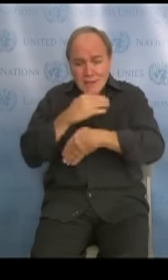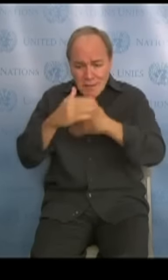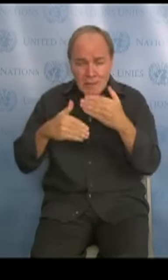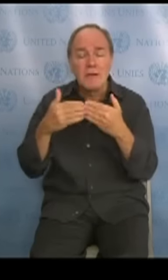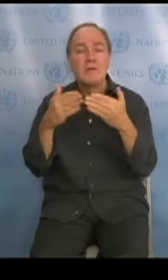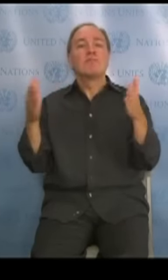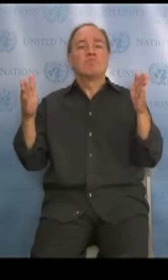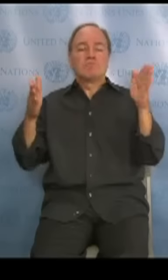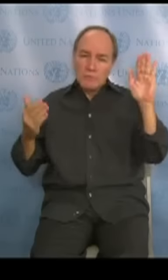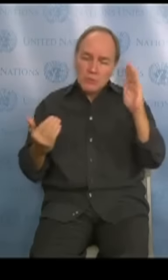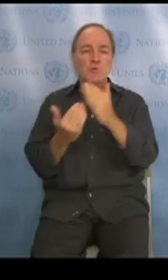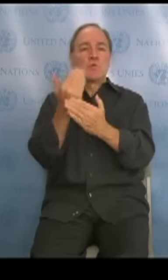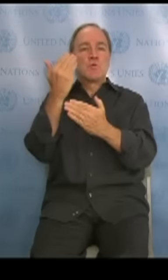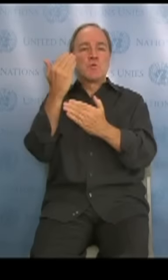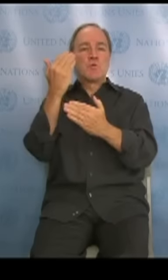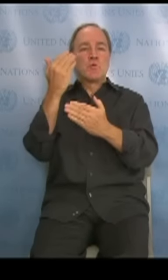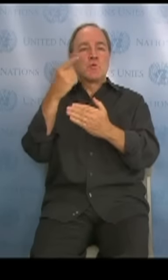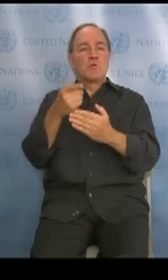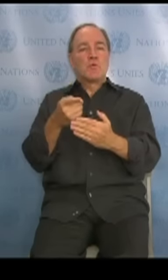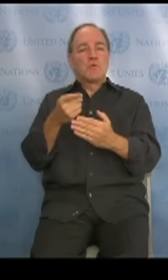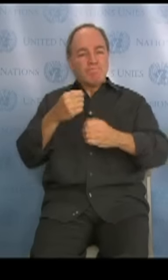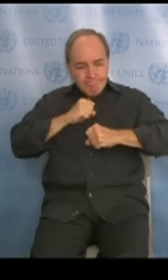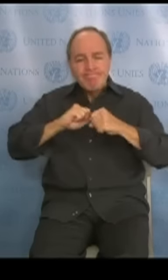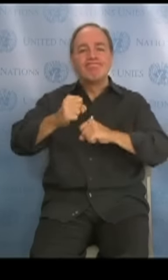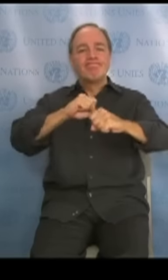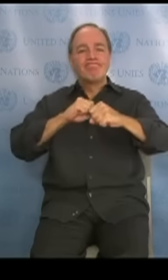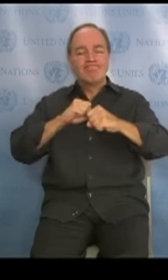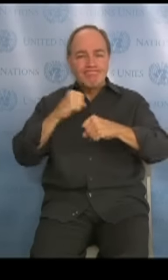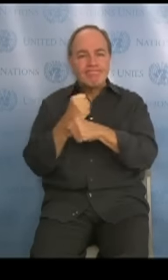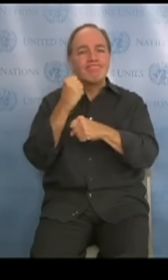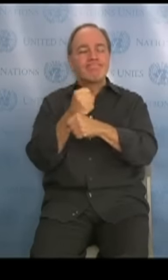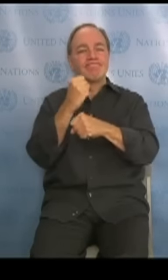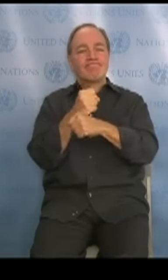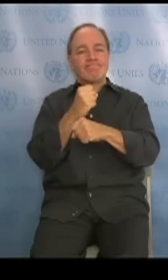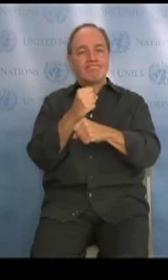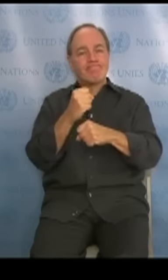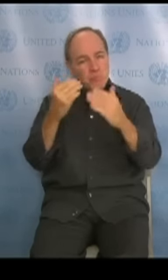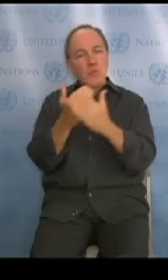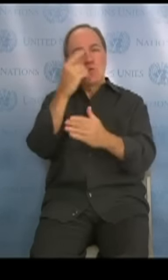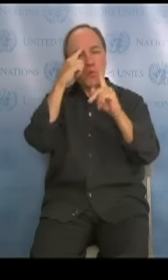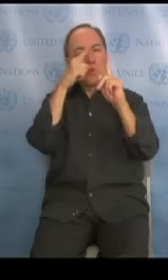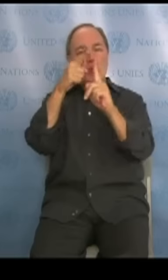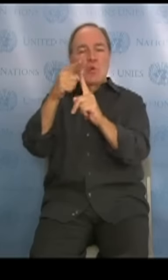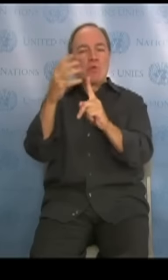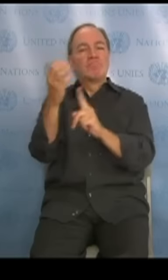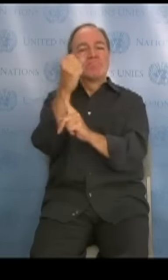renouvelée les nouveaux objectifs de développement durable que nous nous fixons aujourd'hui.